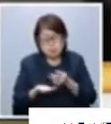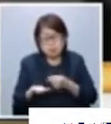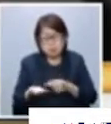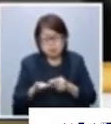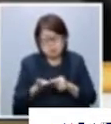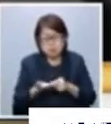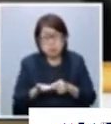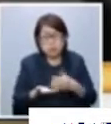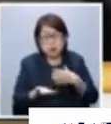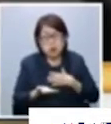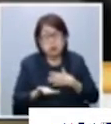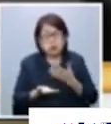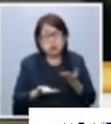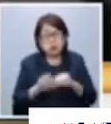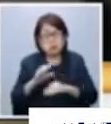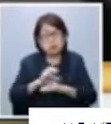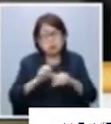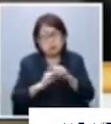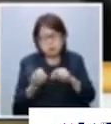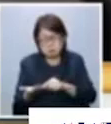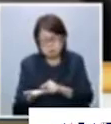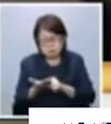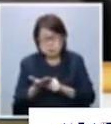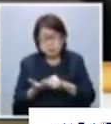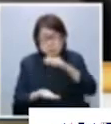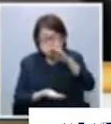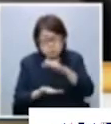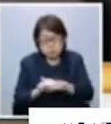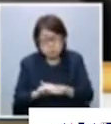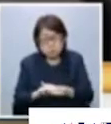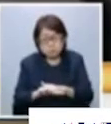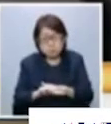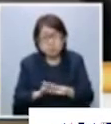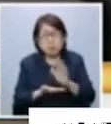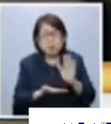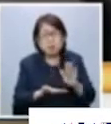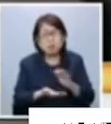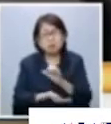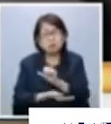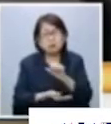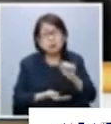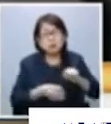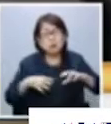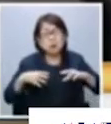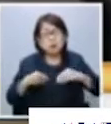าทั้งหมดเนี่ยนะครับในร่างที่สภาผู้แทนราษฎรรับหลักการคือ